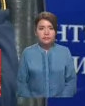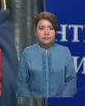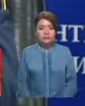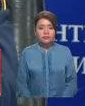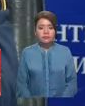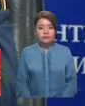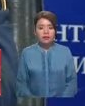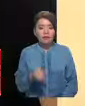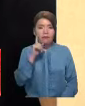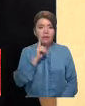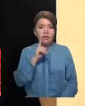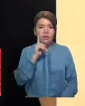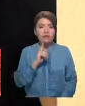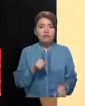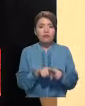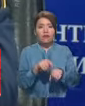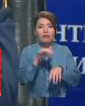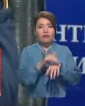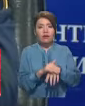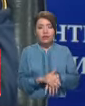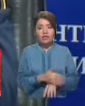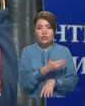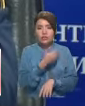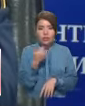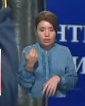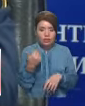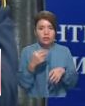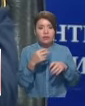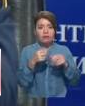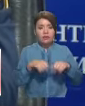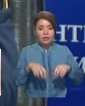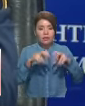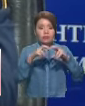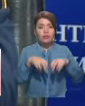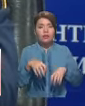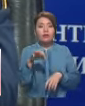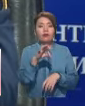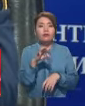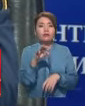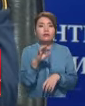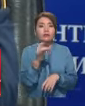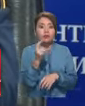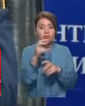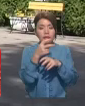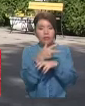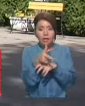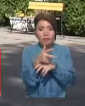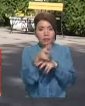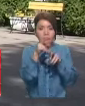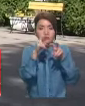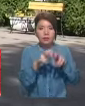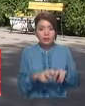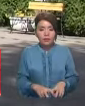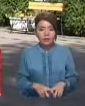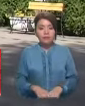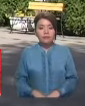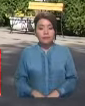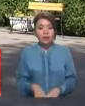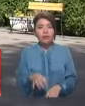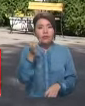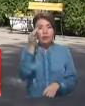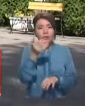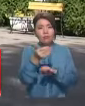Пока нет таких сведений. Необходимые экспертизы назначены и по ребенку, и просмотр камер проводится. Напомню,